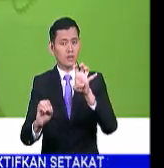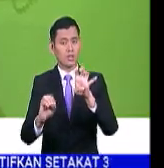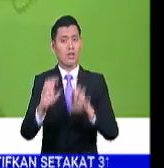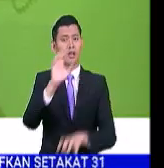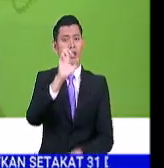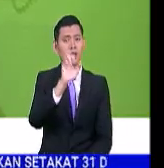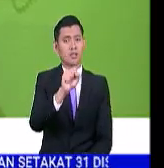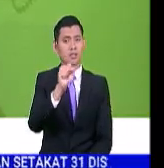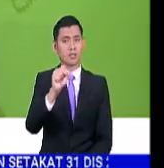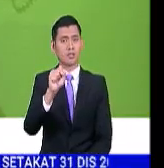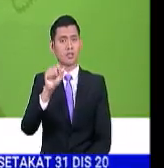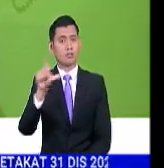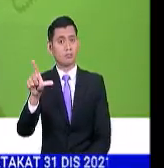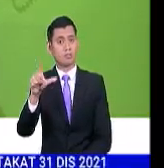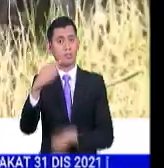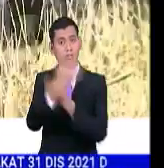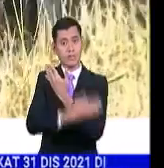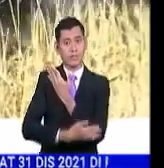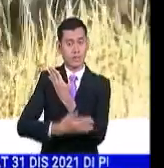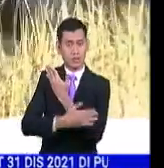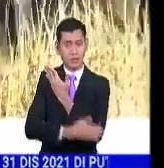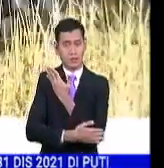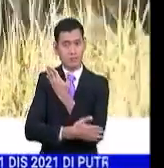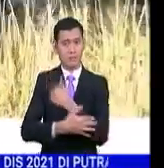SSL negara.